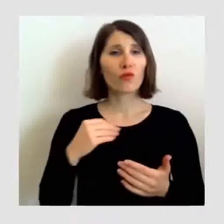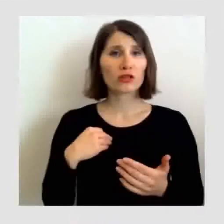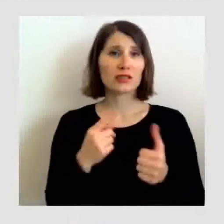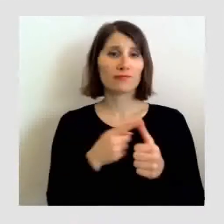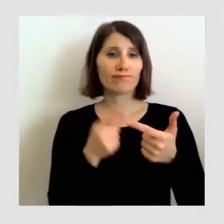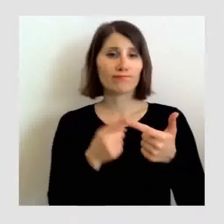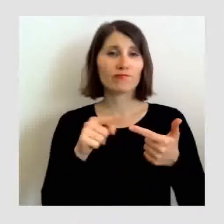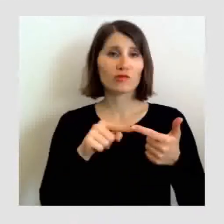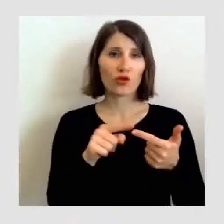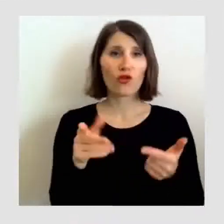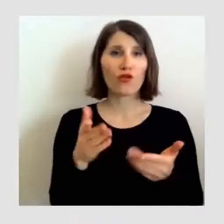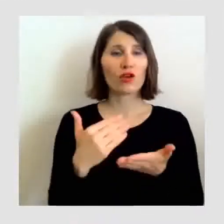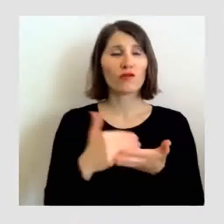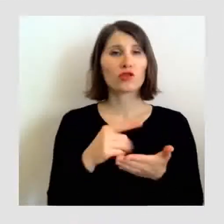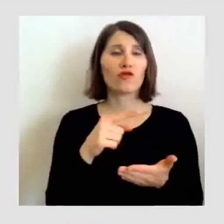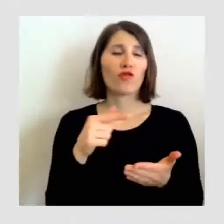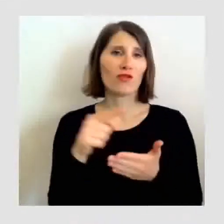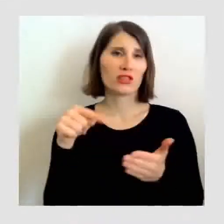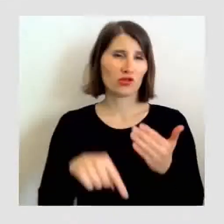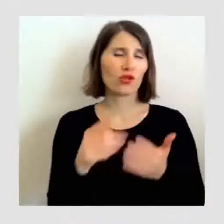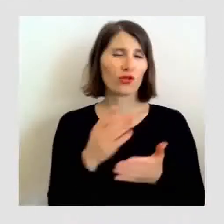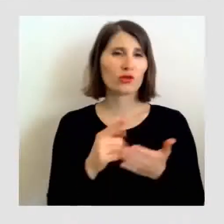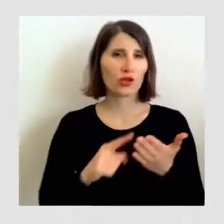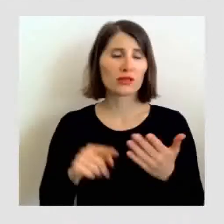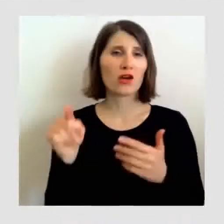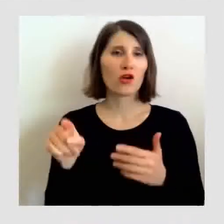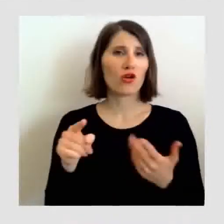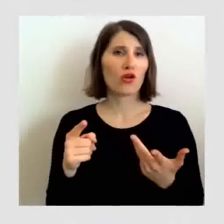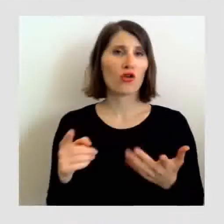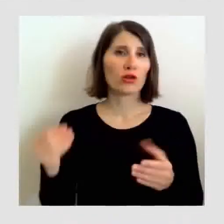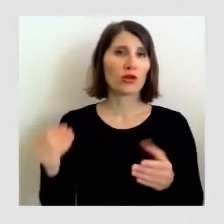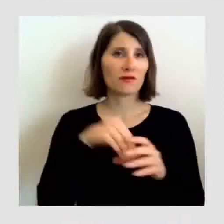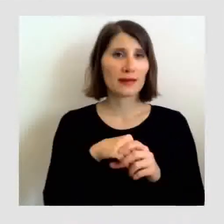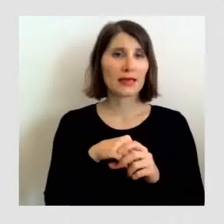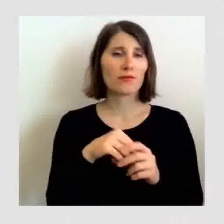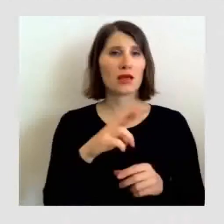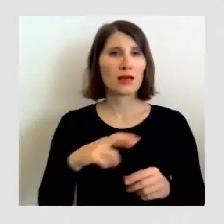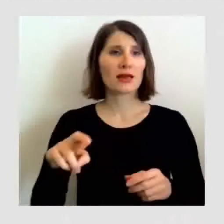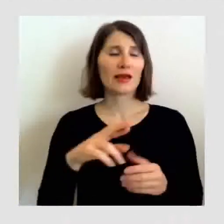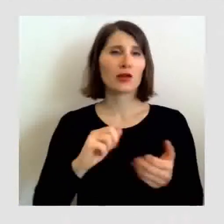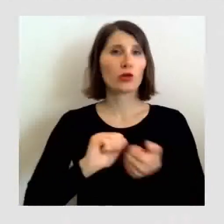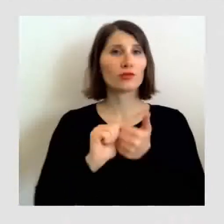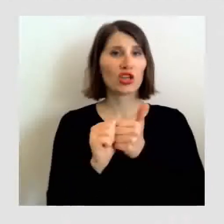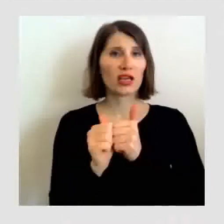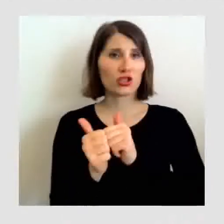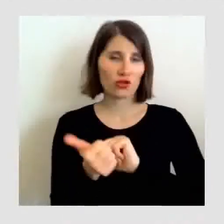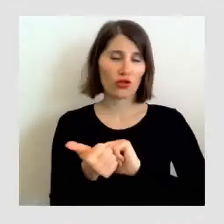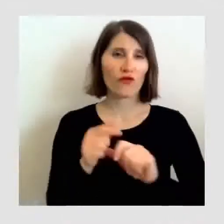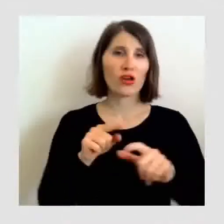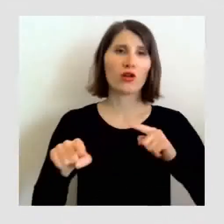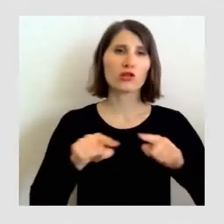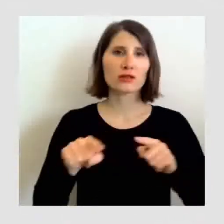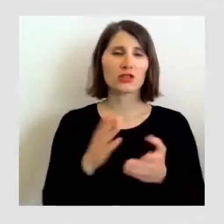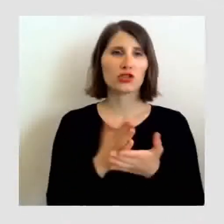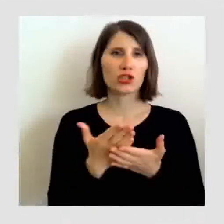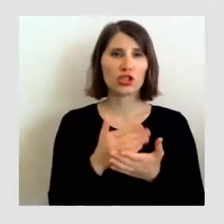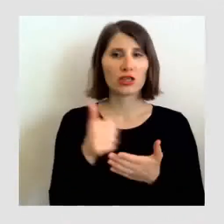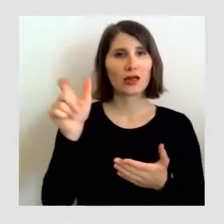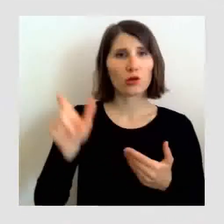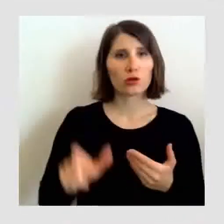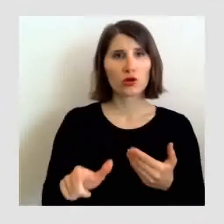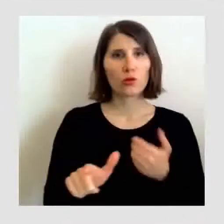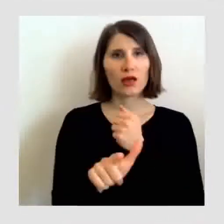perspektywie 2021-2027 jest klasyfikowane jako region w okresie przejściowym, czyli region, w którym średnia na jednego mieszkańca